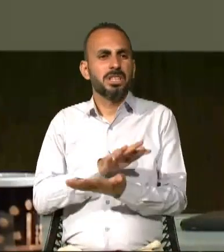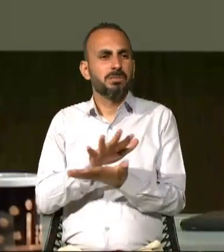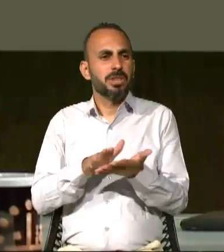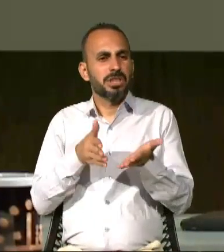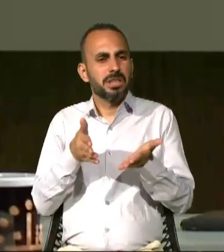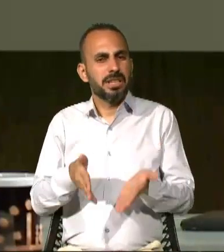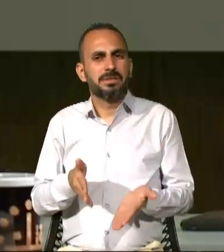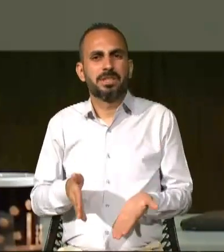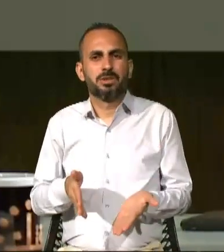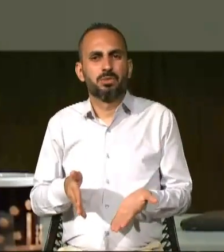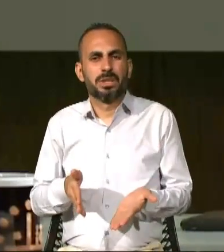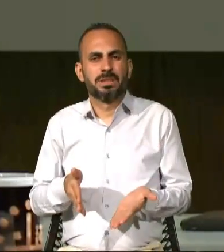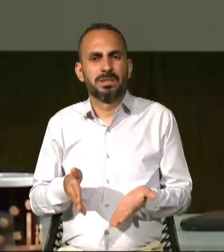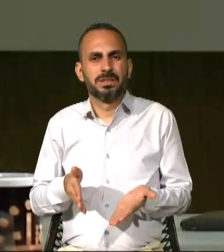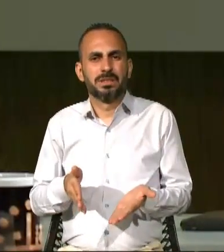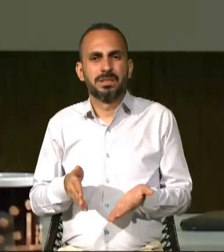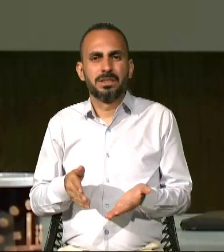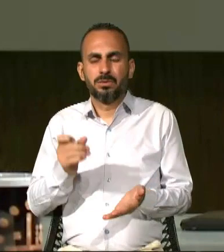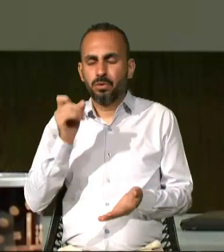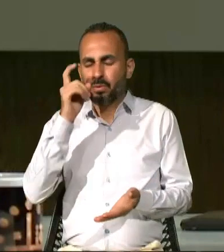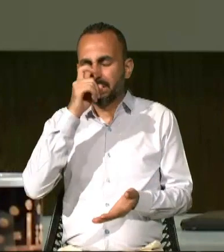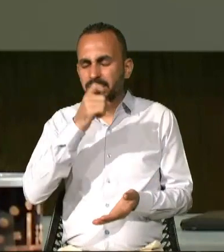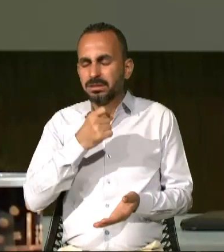اسف، ايه علاقتها